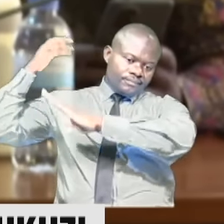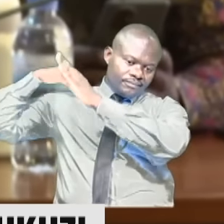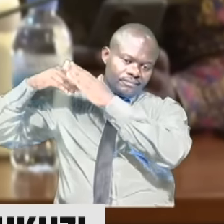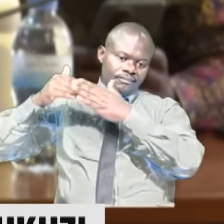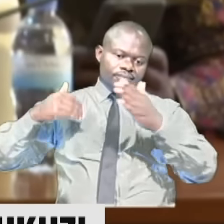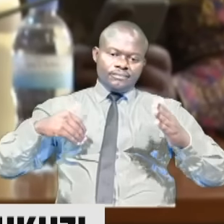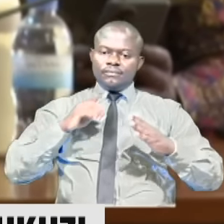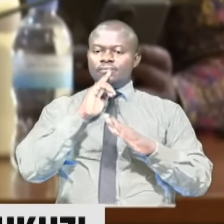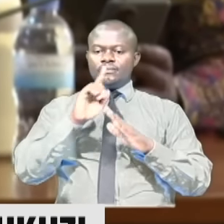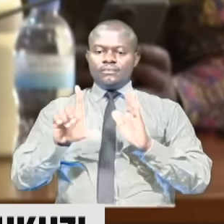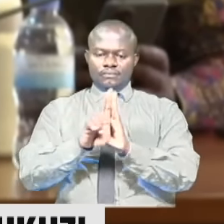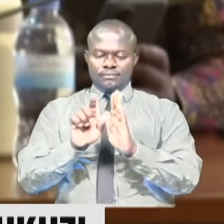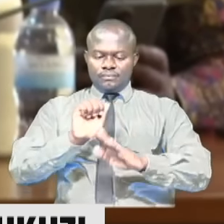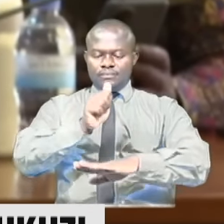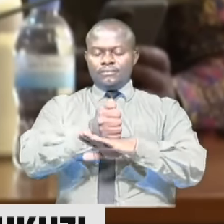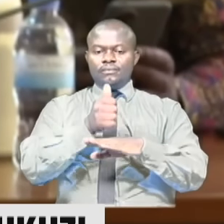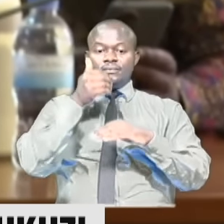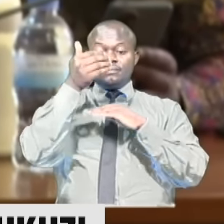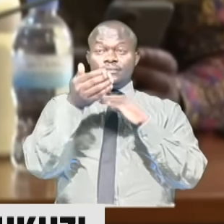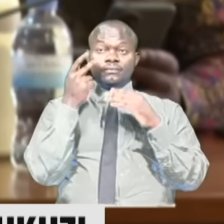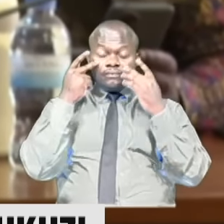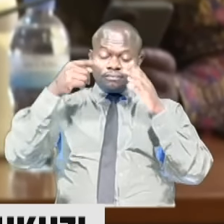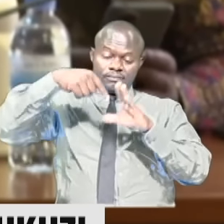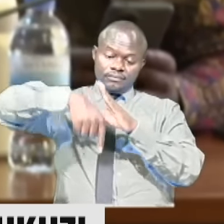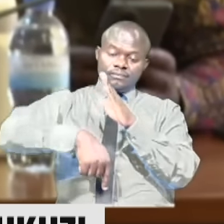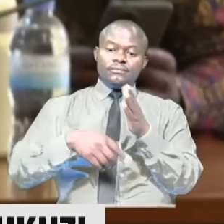ajyaho uyu munsi ugasanga ngo burahari hari